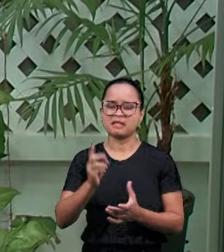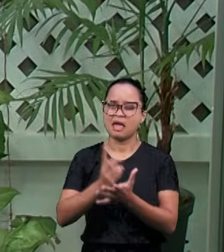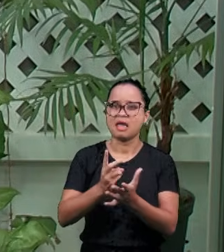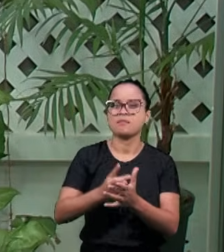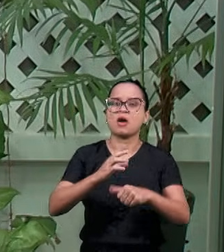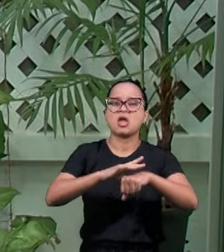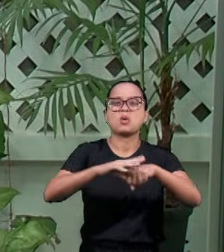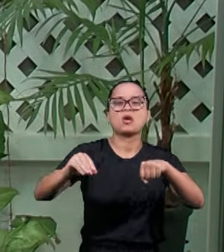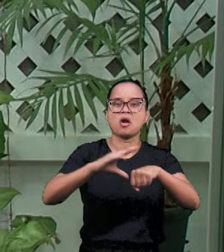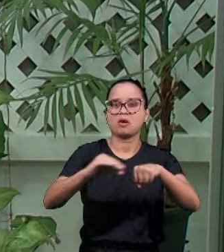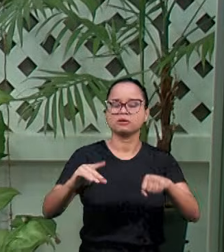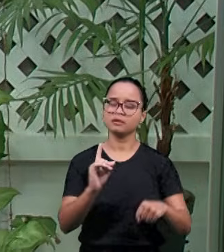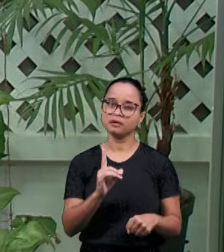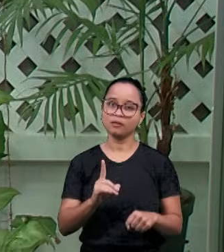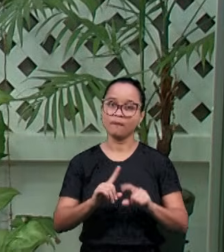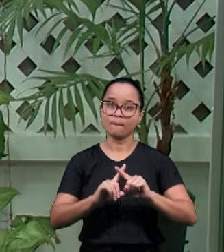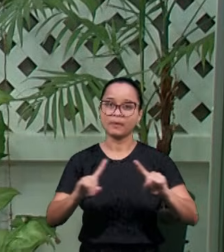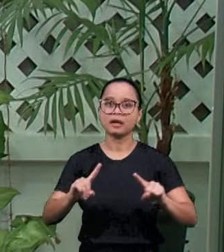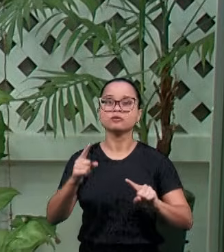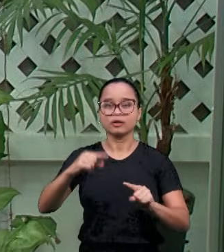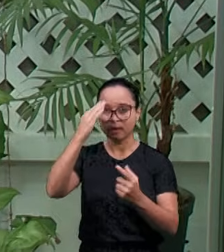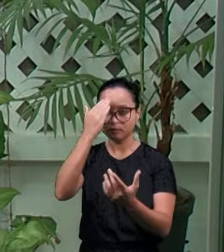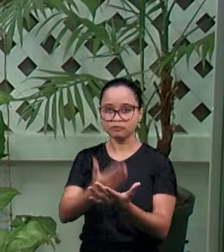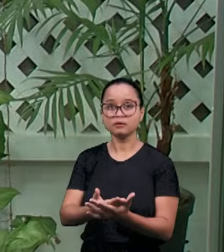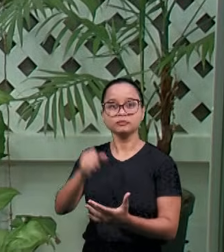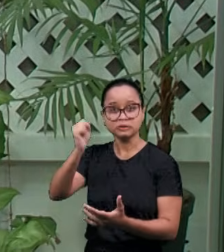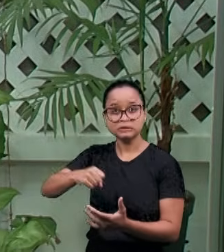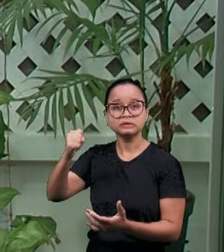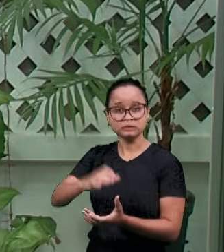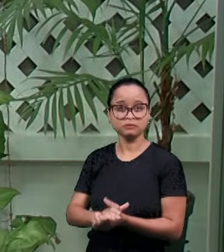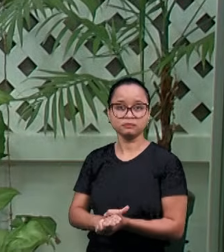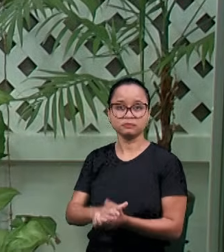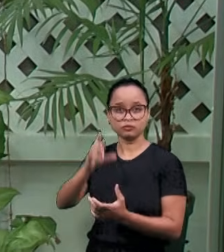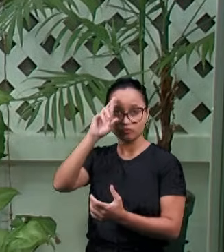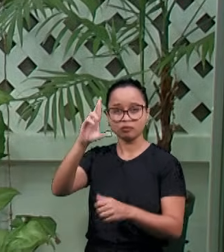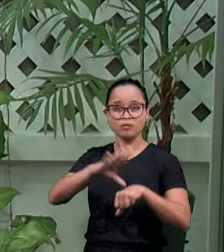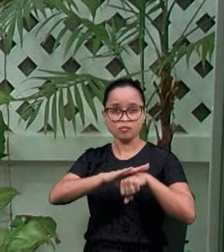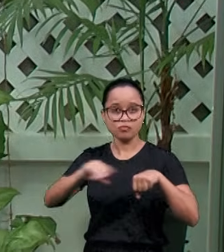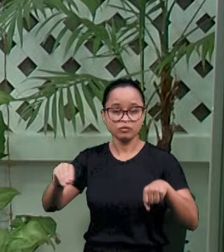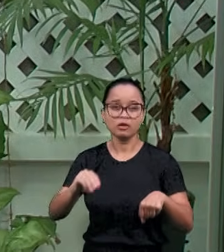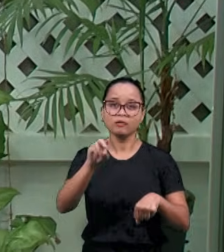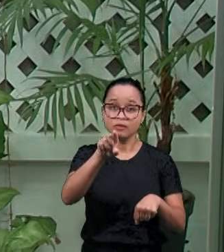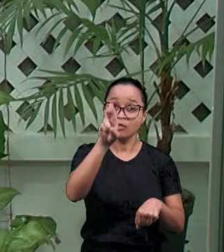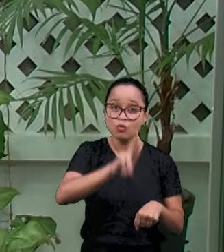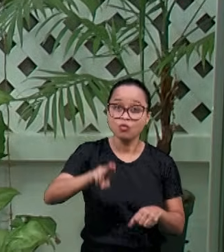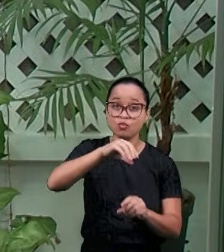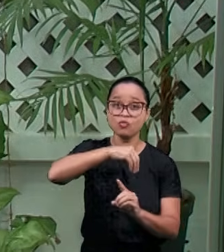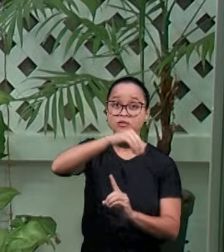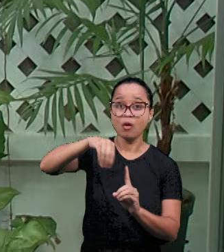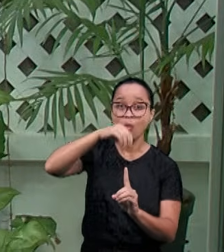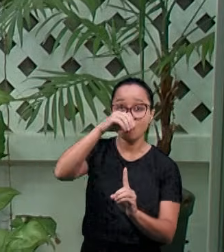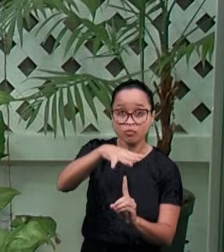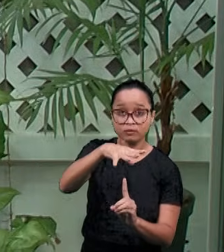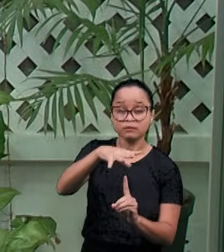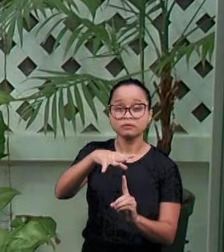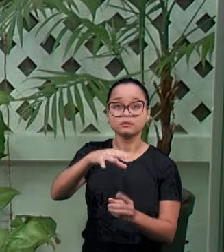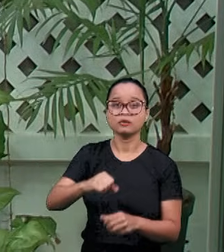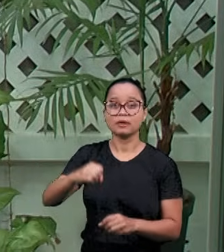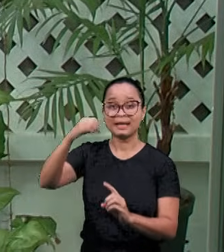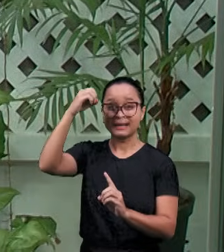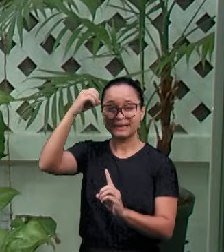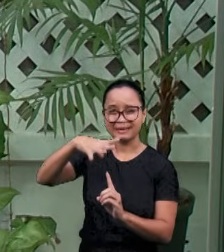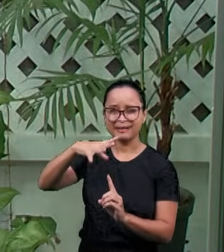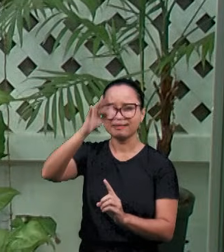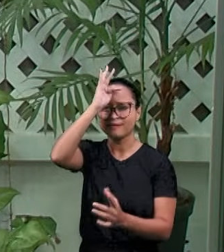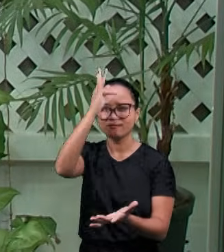aussi, utilisez la ressource de la grâce, de la foi, et recherchez